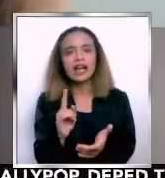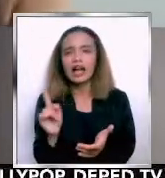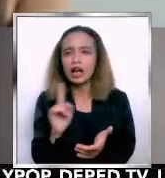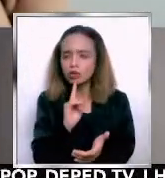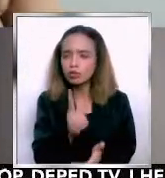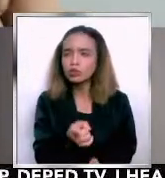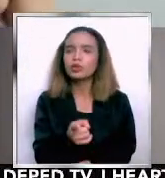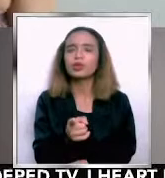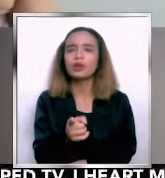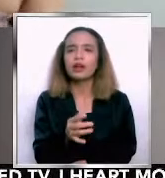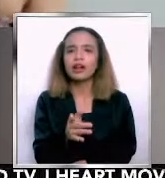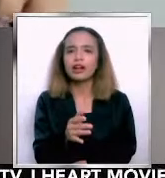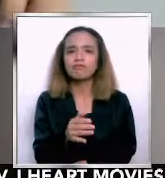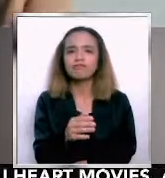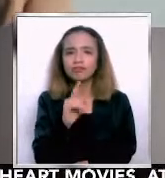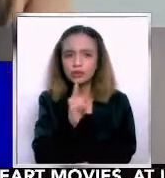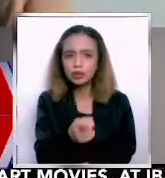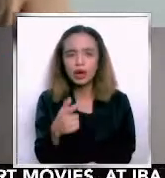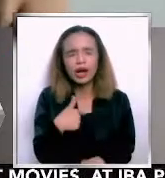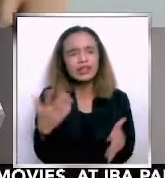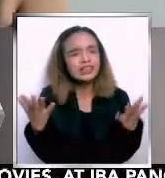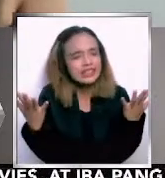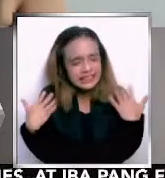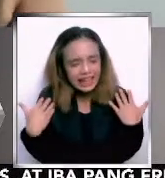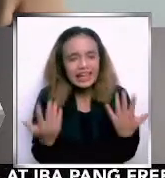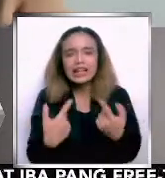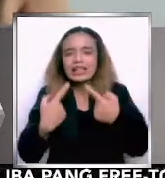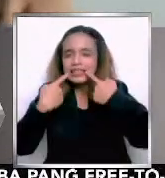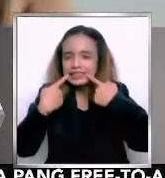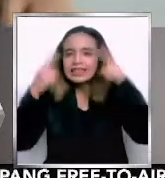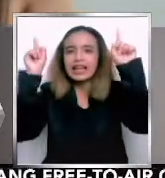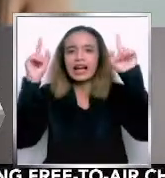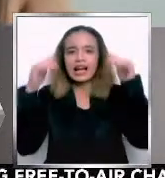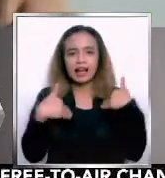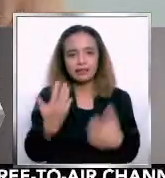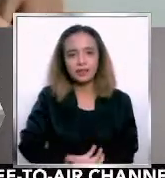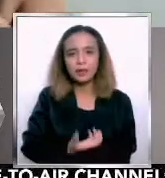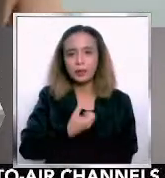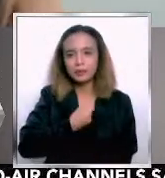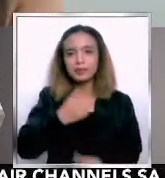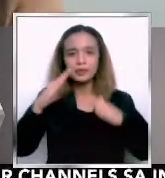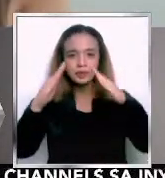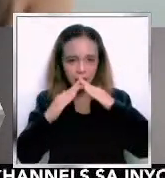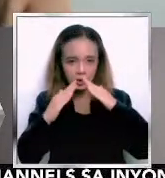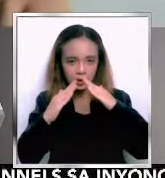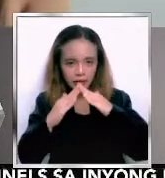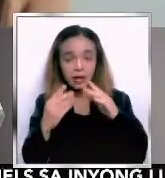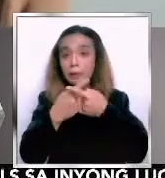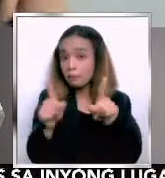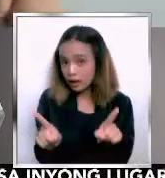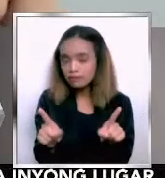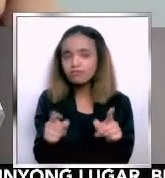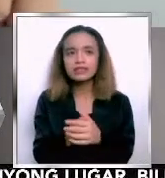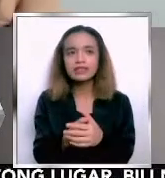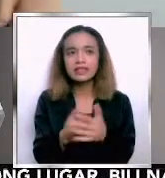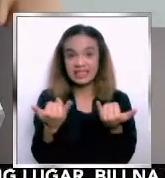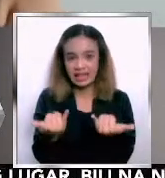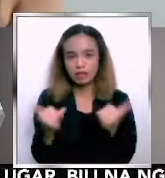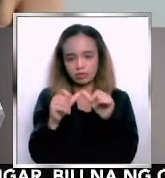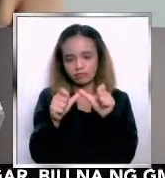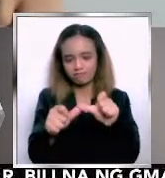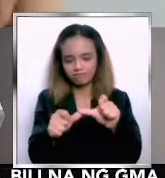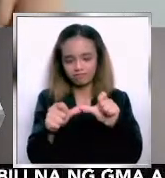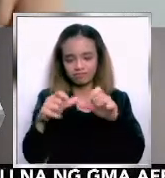very kinikilig ako kasi finally meron akong sariling bahay. Pero syempre pinapagawa pa po ngayon, so hindi pa po